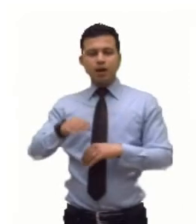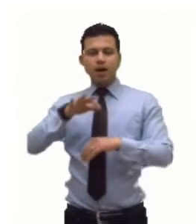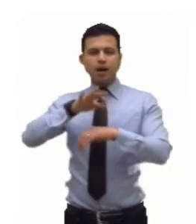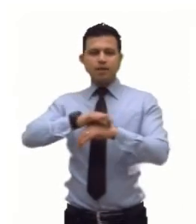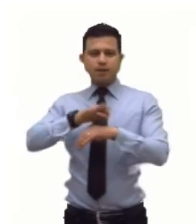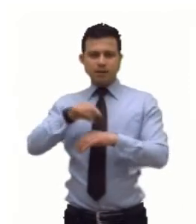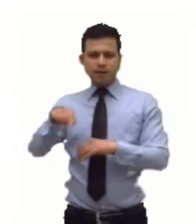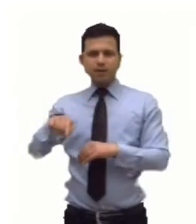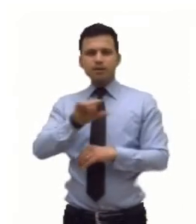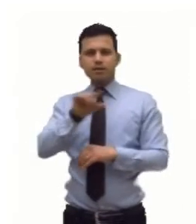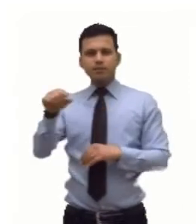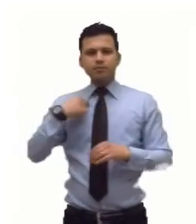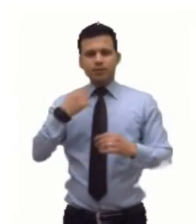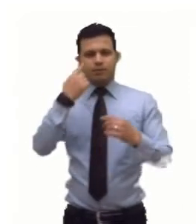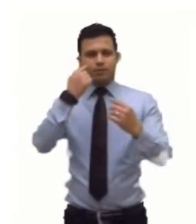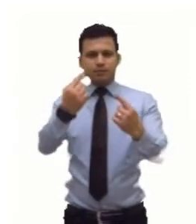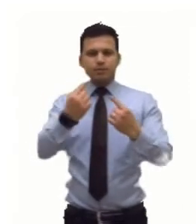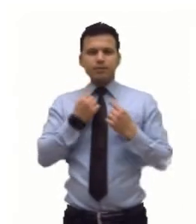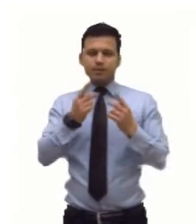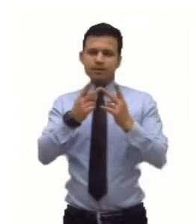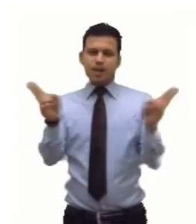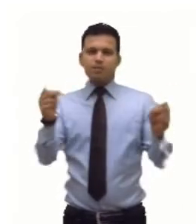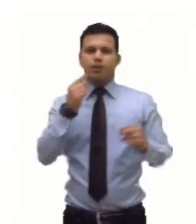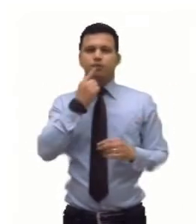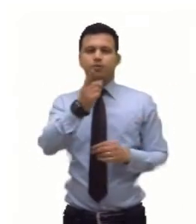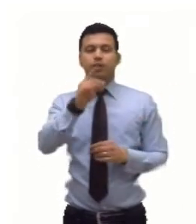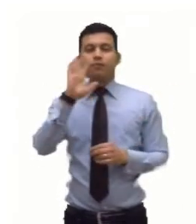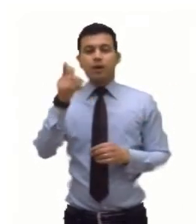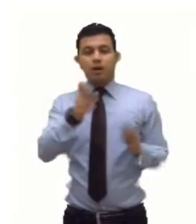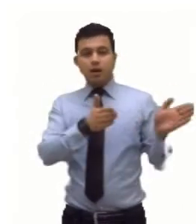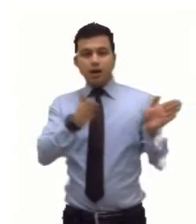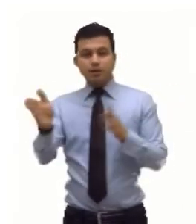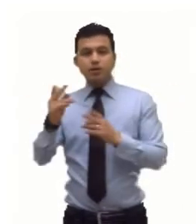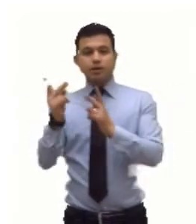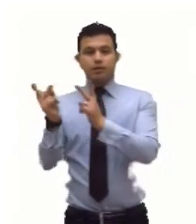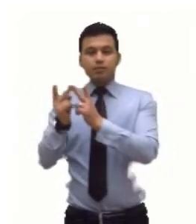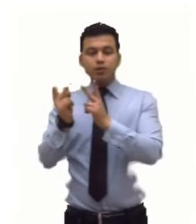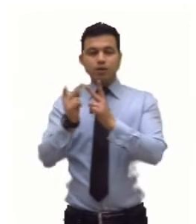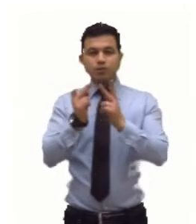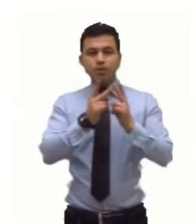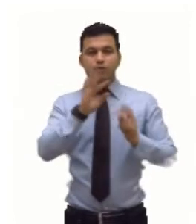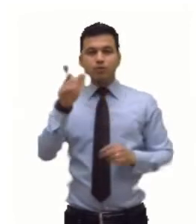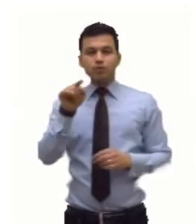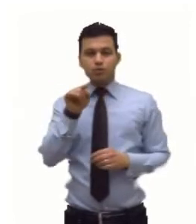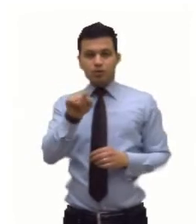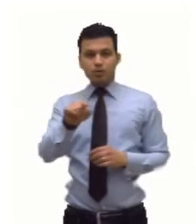twitter.com/fayuhastane adreslerinden daha yakından takip edebilirsiniz. Ayrıca